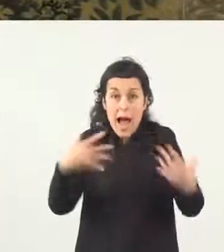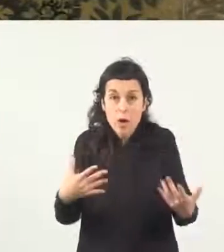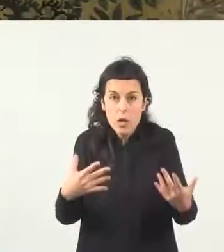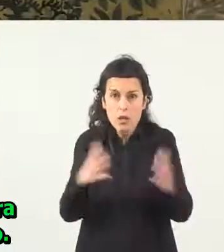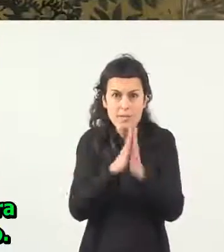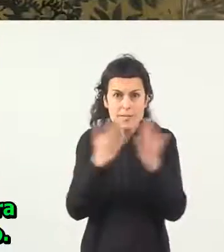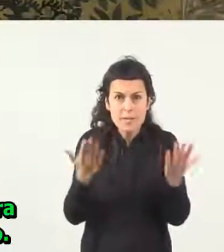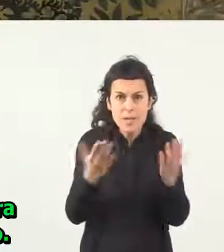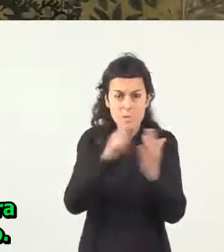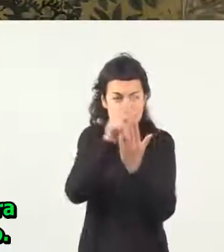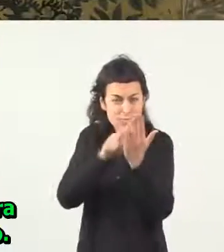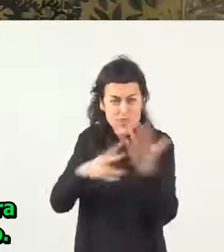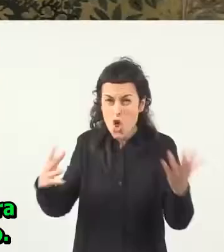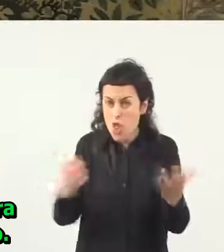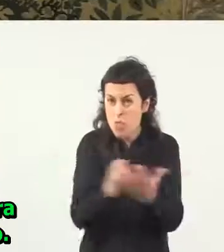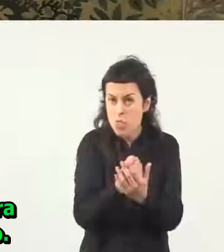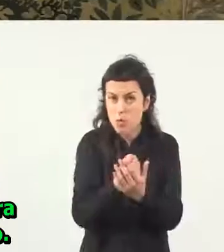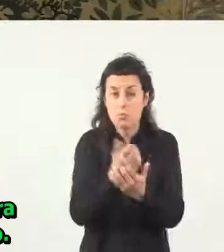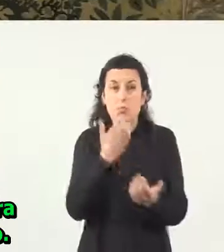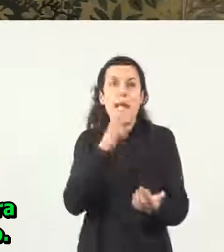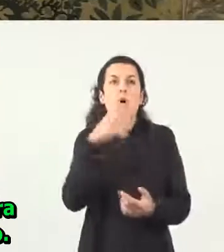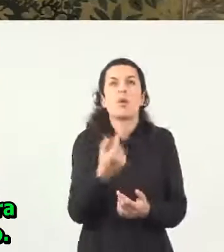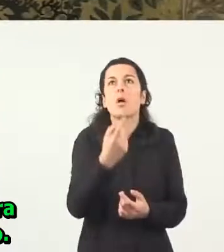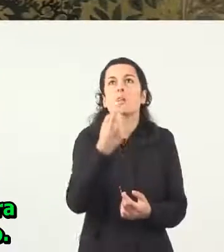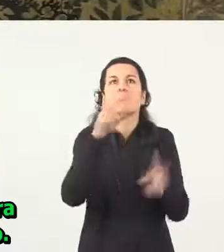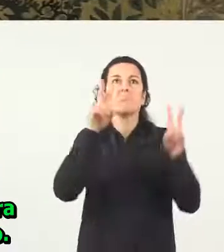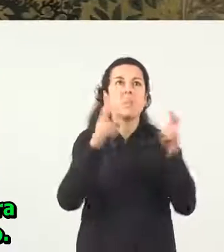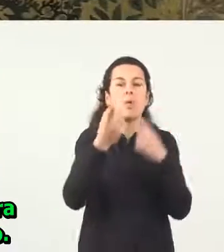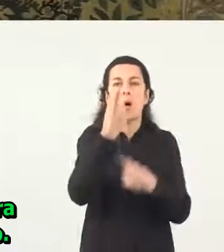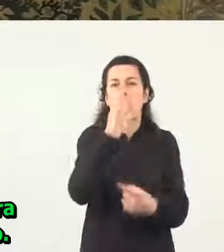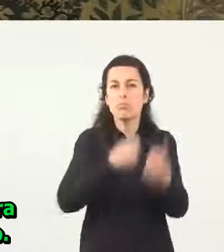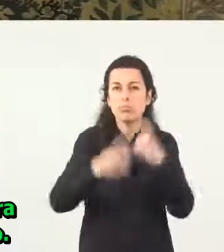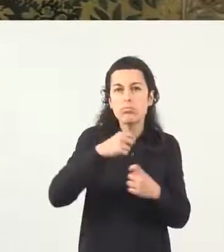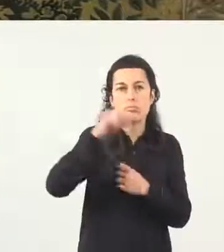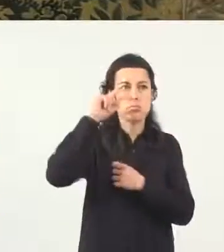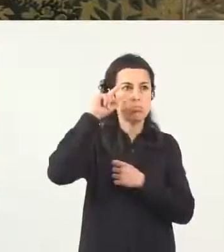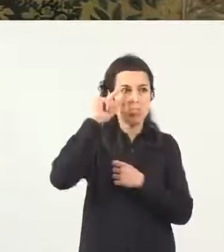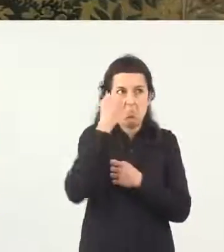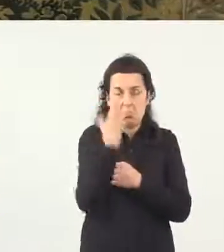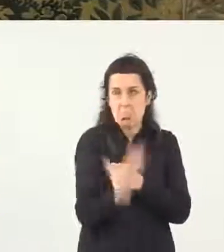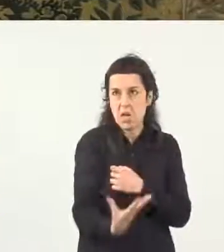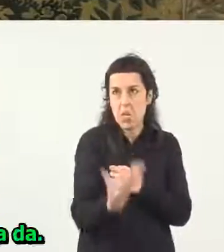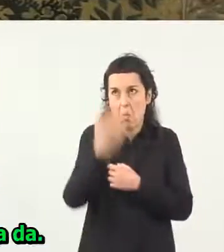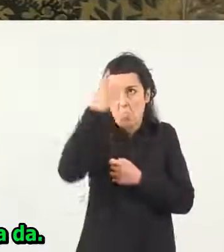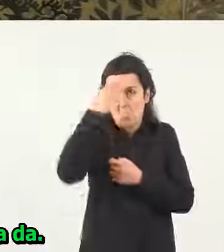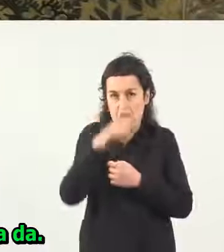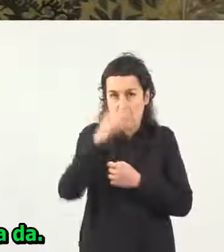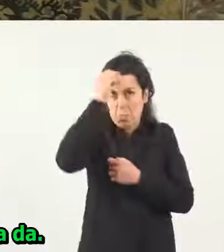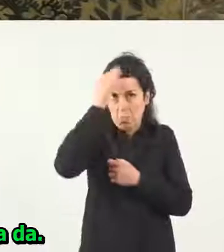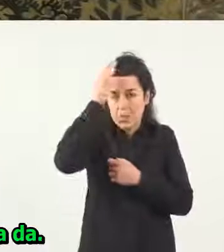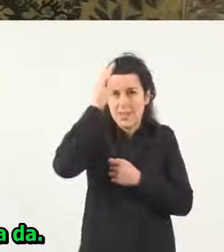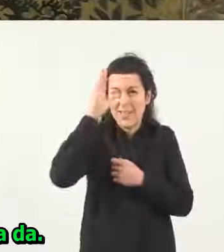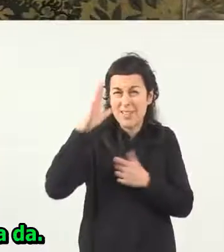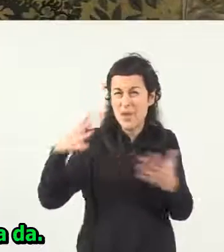posible. Gaur egun gai batean aditua basaru, aditua edo informatua basaude oso ondo edo badakizu igual, baina ez da